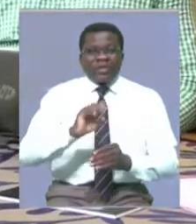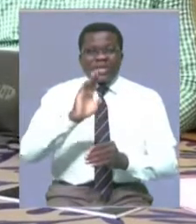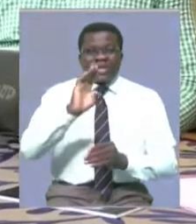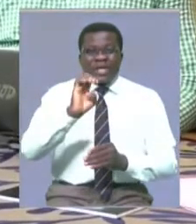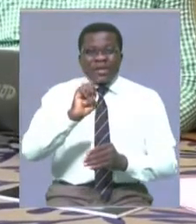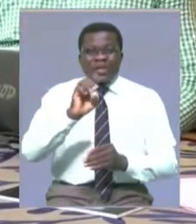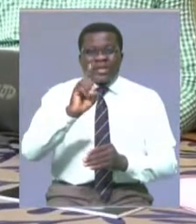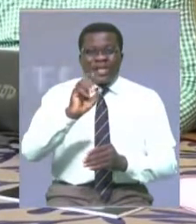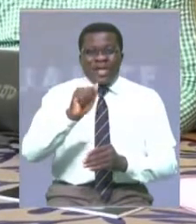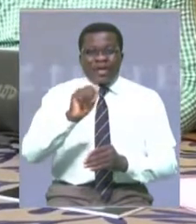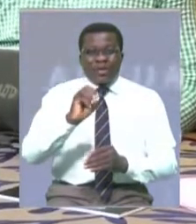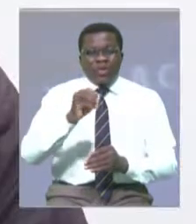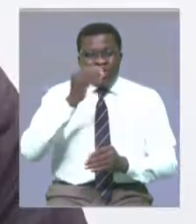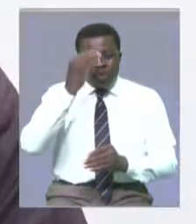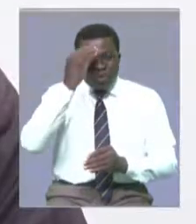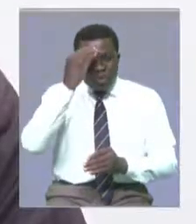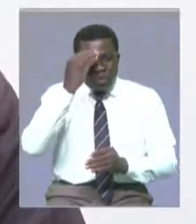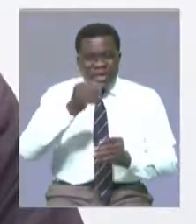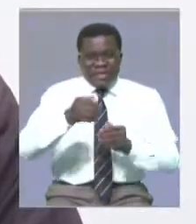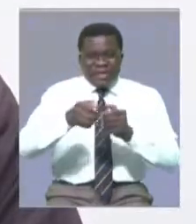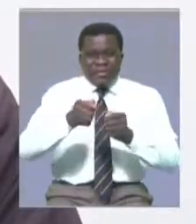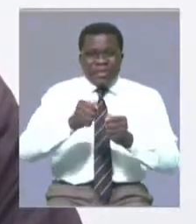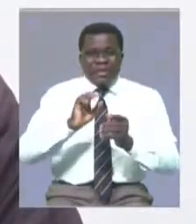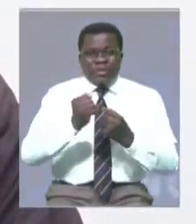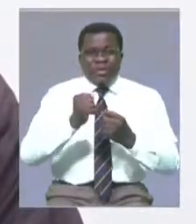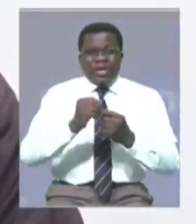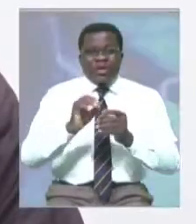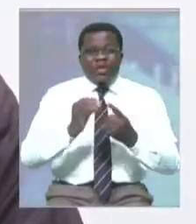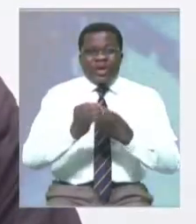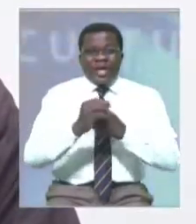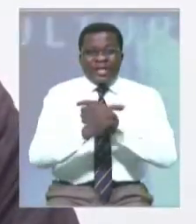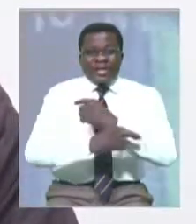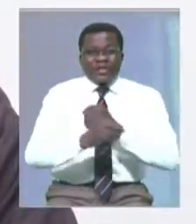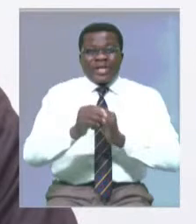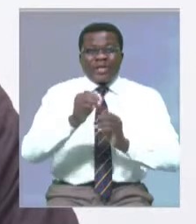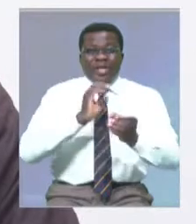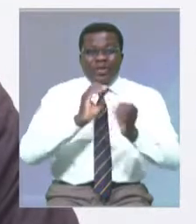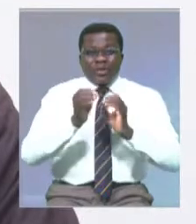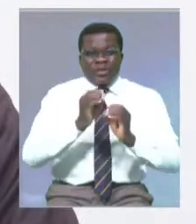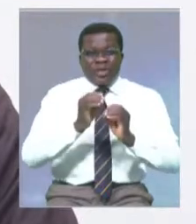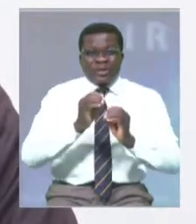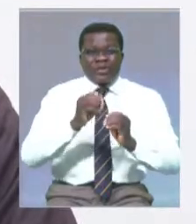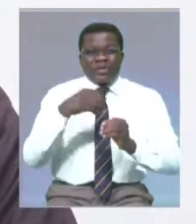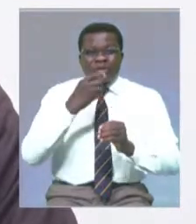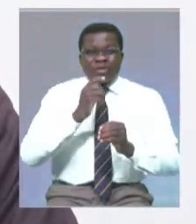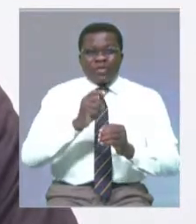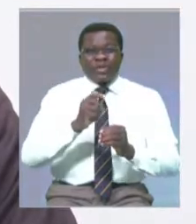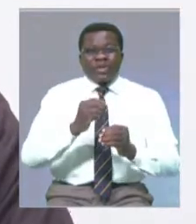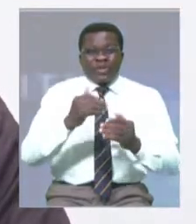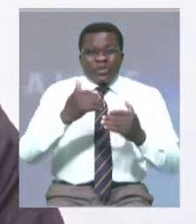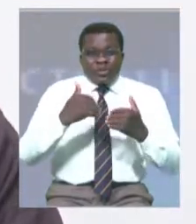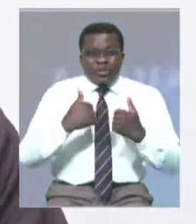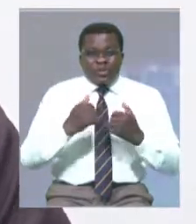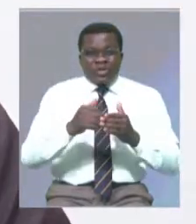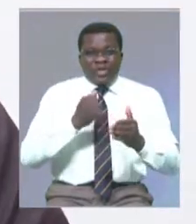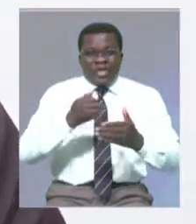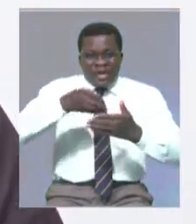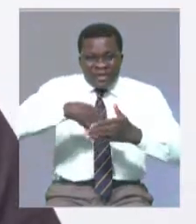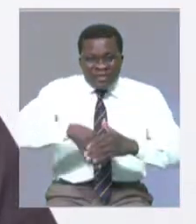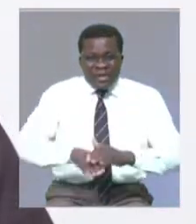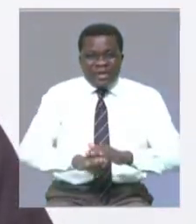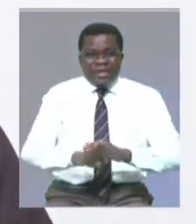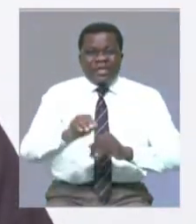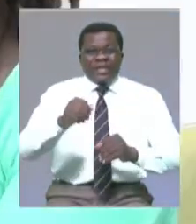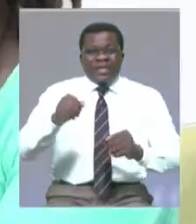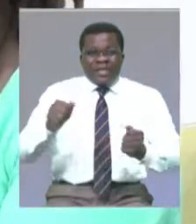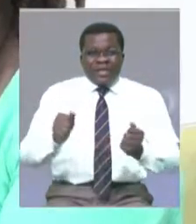CEDEAO connaissent et maîtrisent le cadre régional de la concurrence dont ils se sont dotés avant d'entrer de